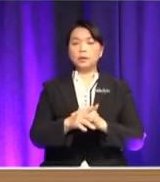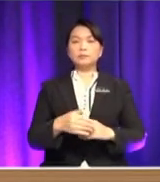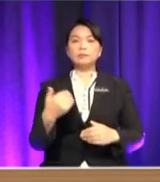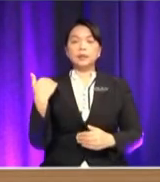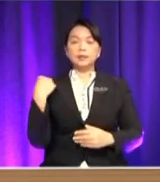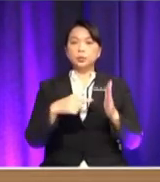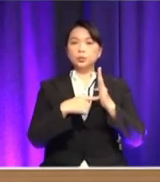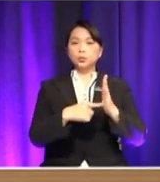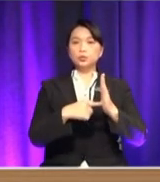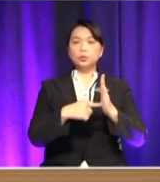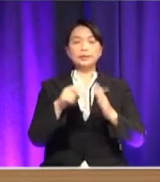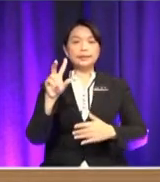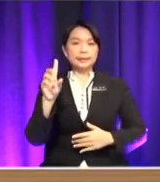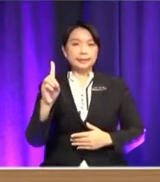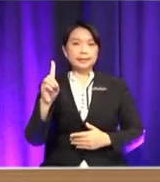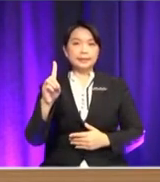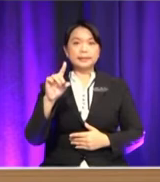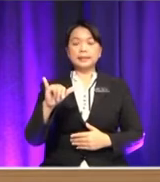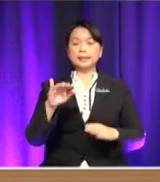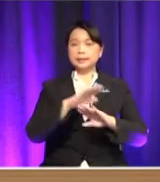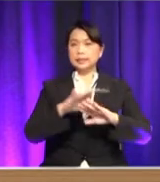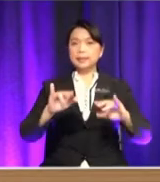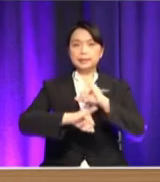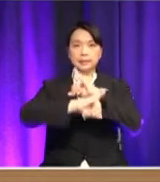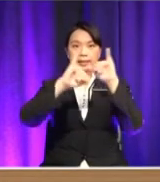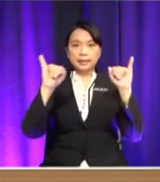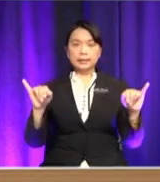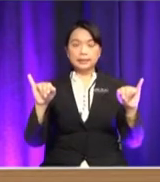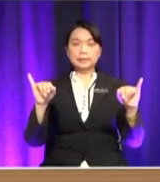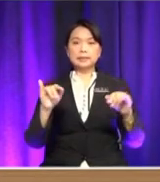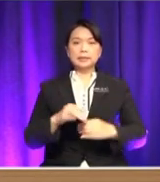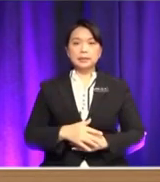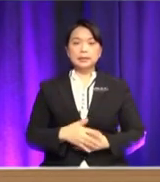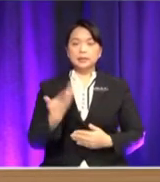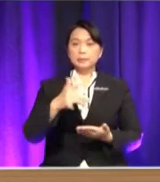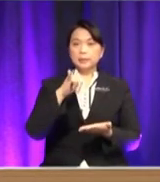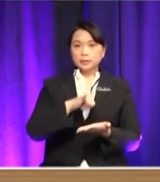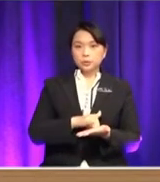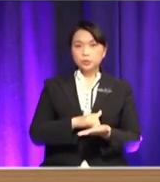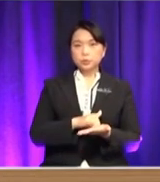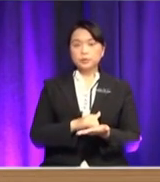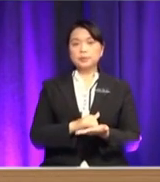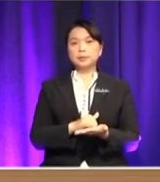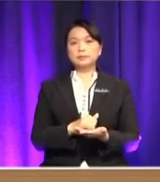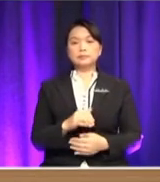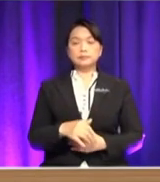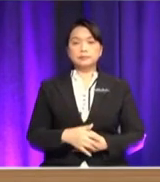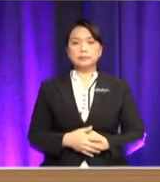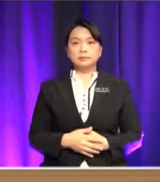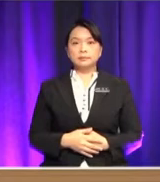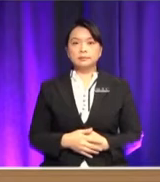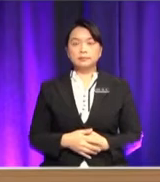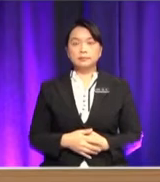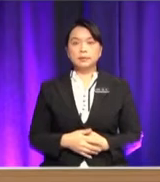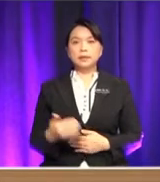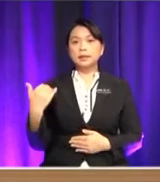dimensi yang tidak gejala sangat yaitu panjang lebar mudah ada tangki septik tank Kissed